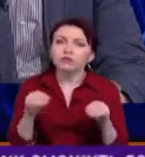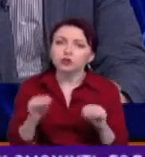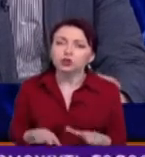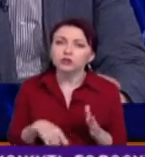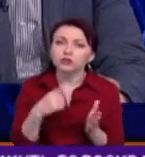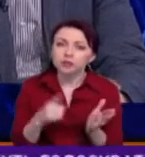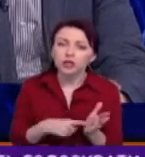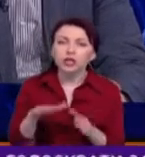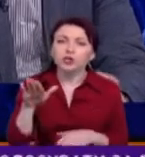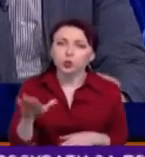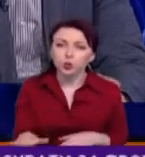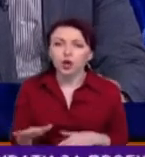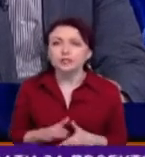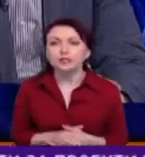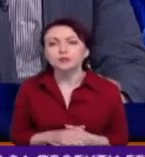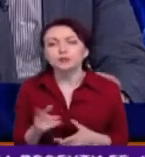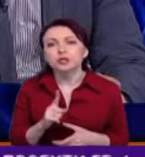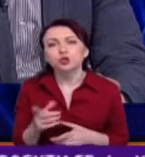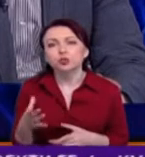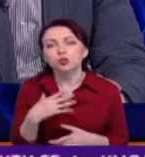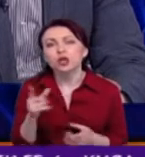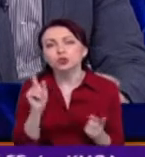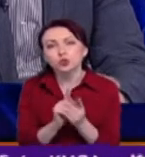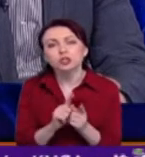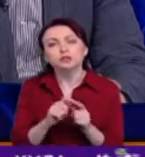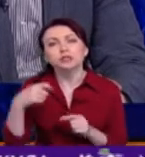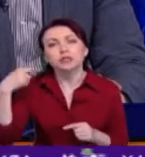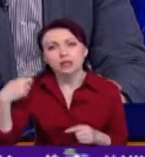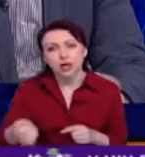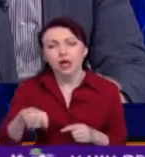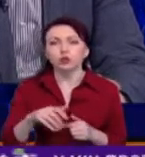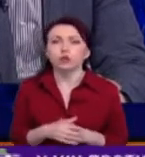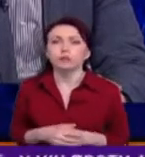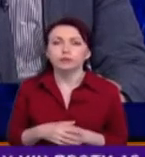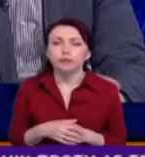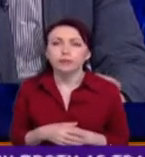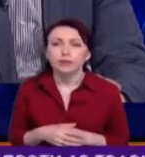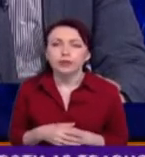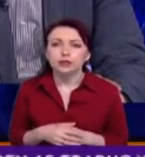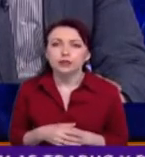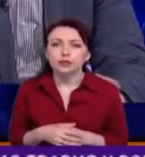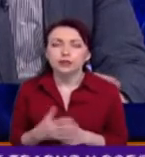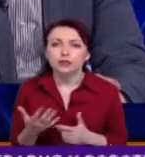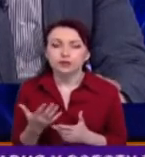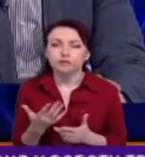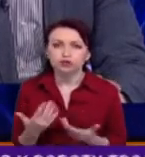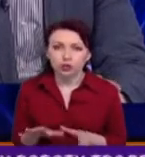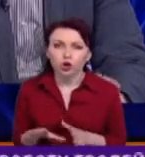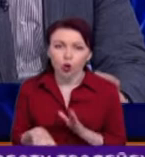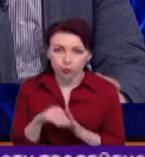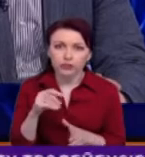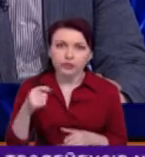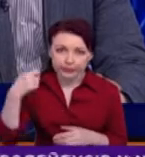питання інаугурації, що була зустріч з президентом, з кандидатом, який, вірніше, вже